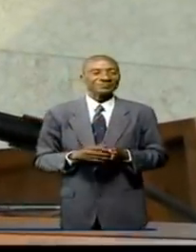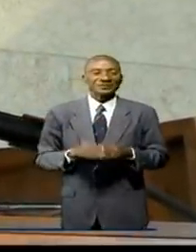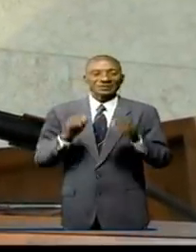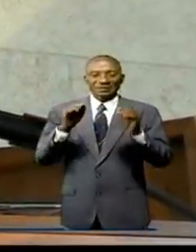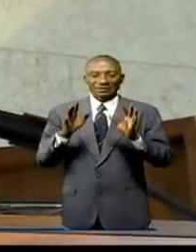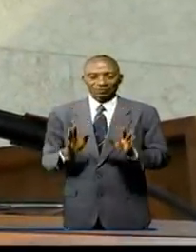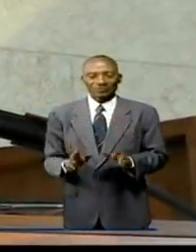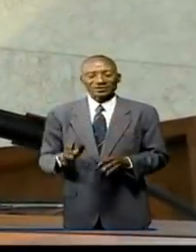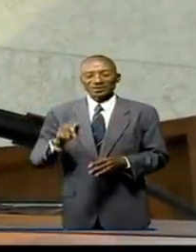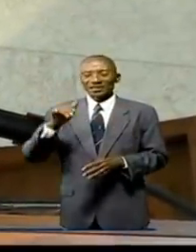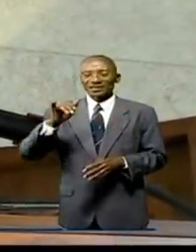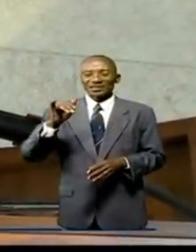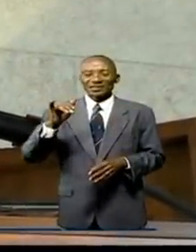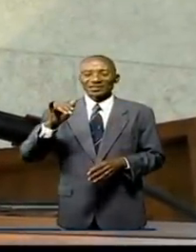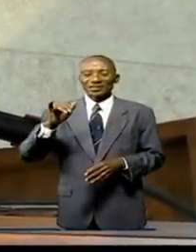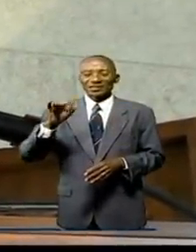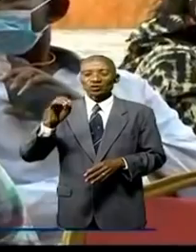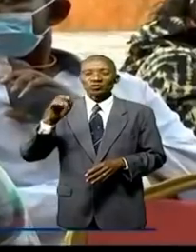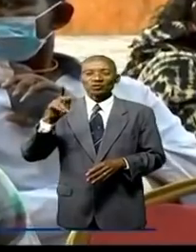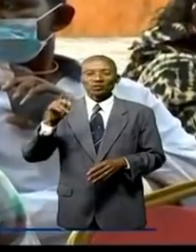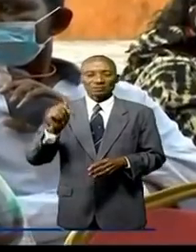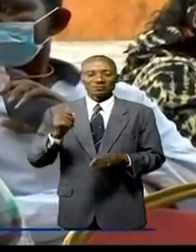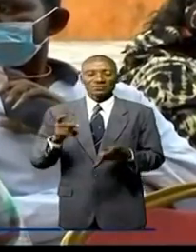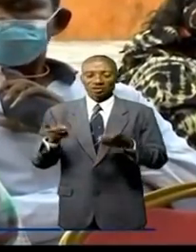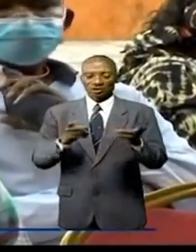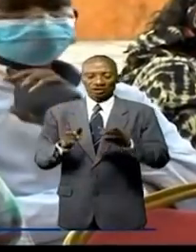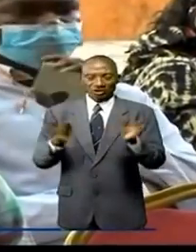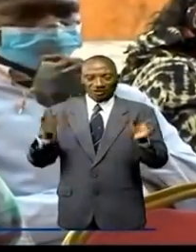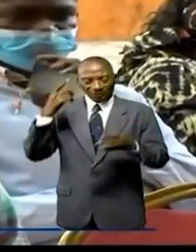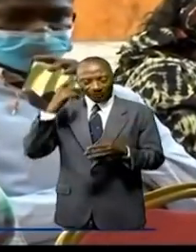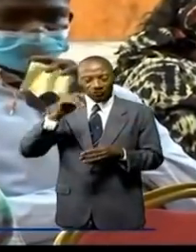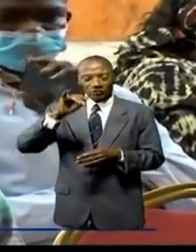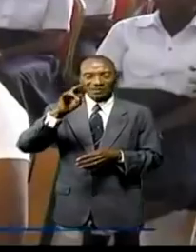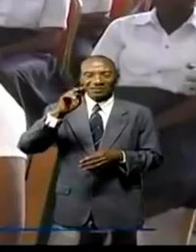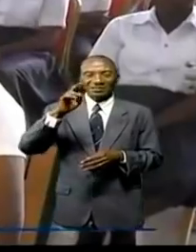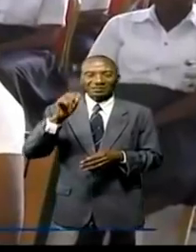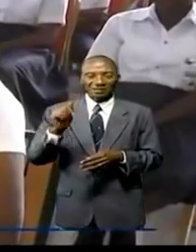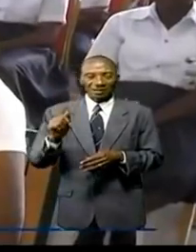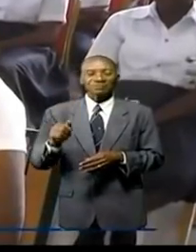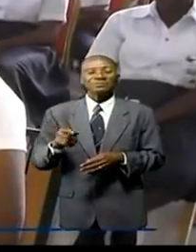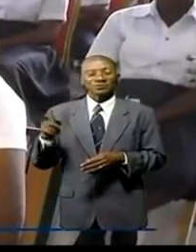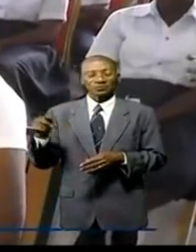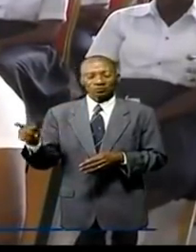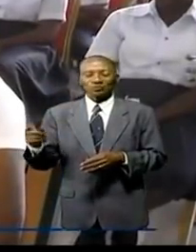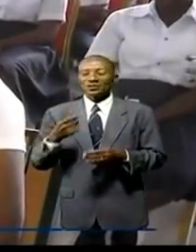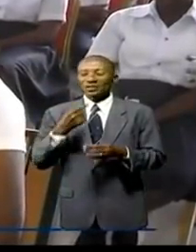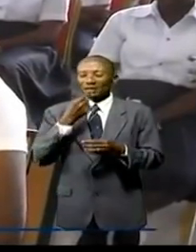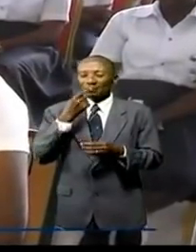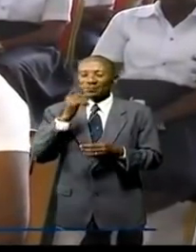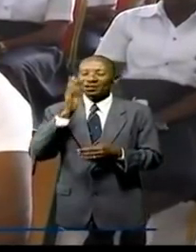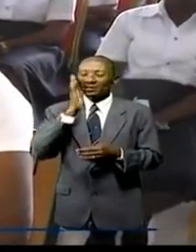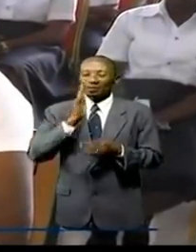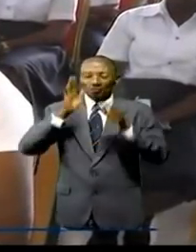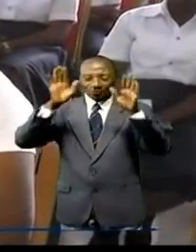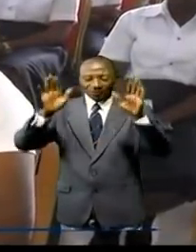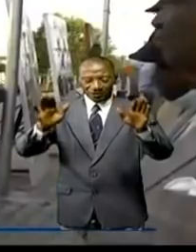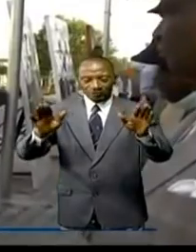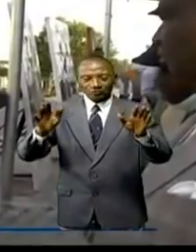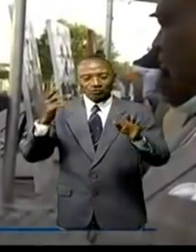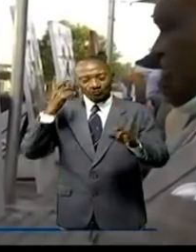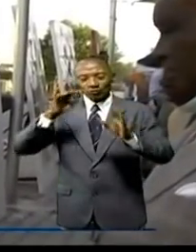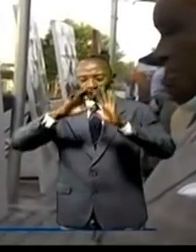Yokali Emundaba, directeur général de l'INA, qui a prononcé 1000 bénédictions en faveur de ses enfants, qui intriguent et toujours